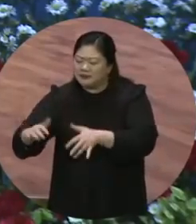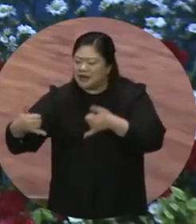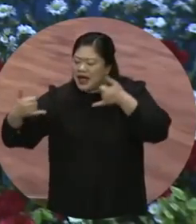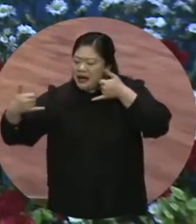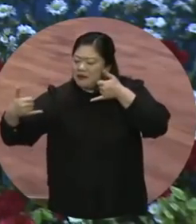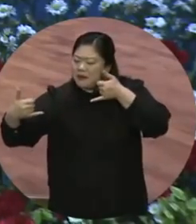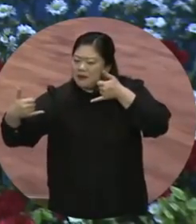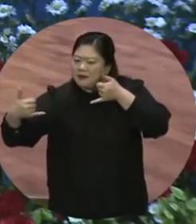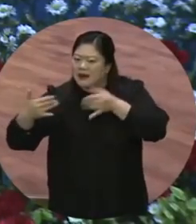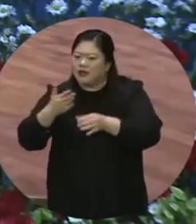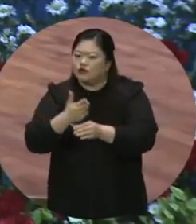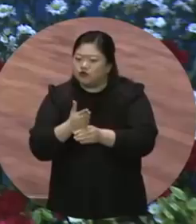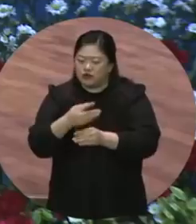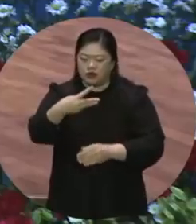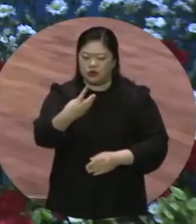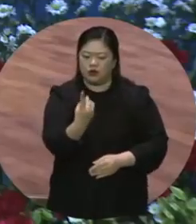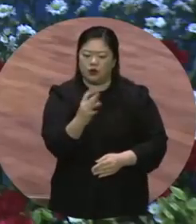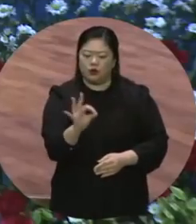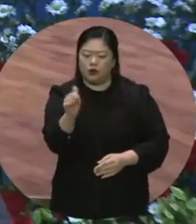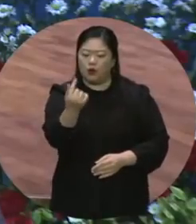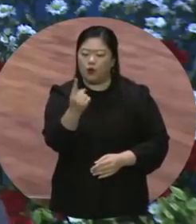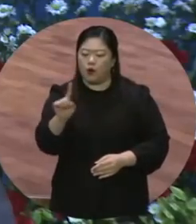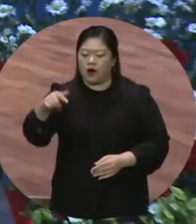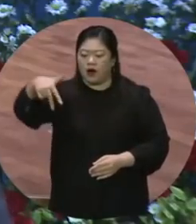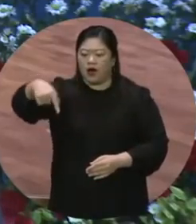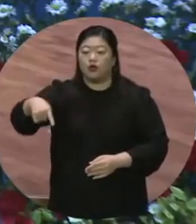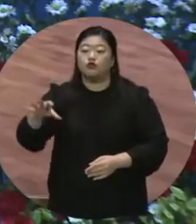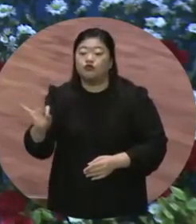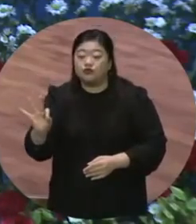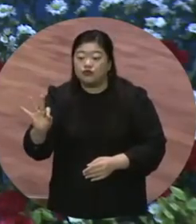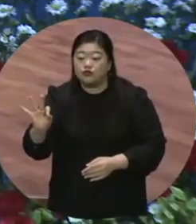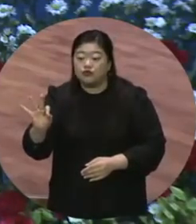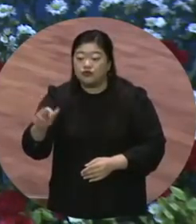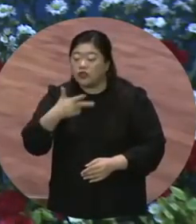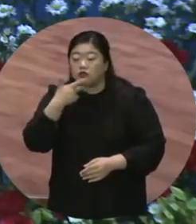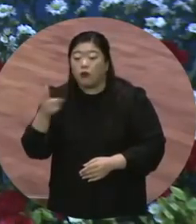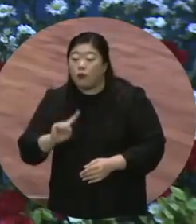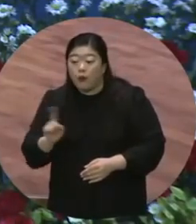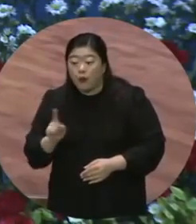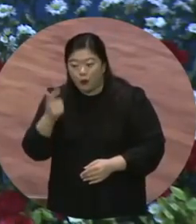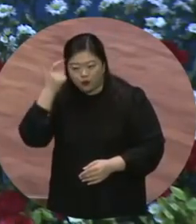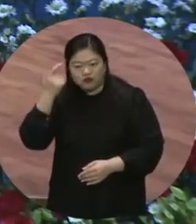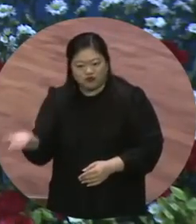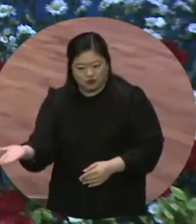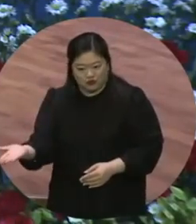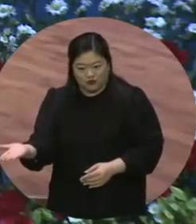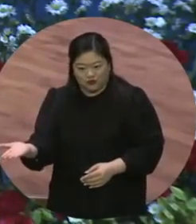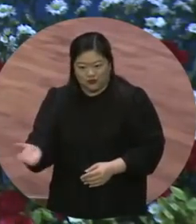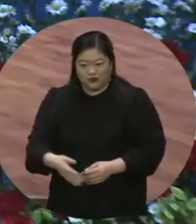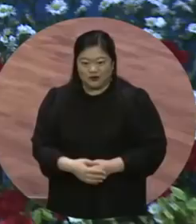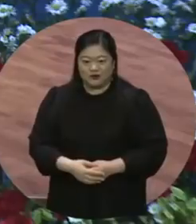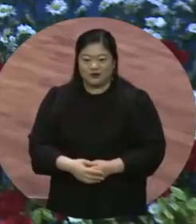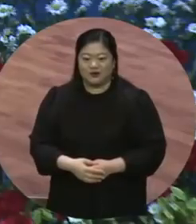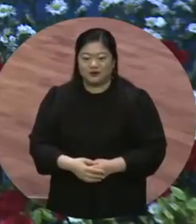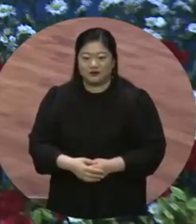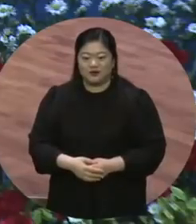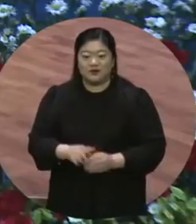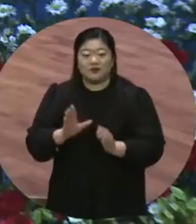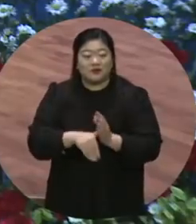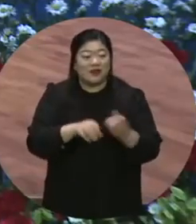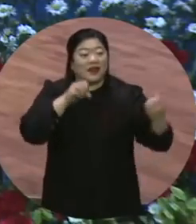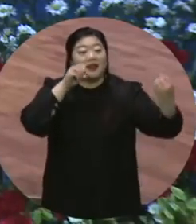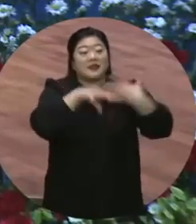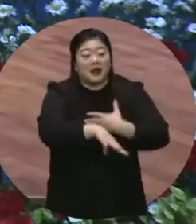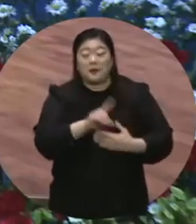통화 중이라고 할 때는 뭐라고 합니까? 통화 중이라고 할 때 뭐라 합니까? 라고 질문했어요. 그러니까 이